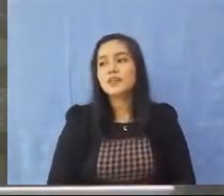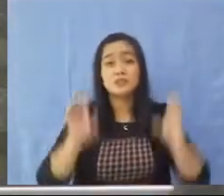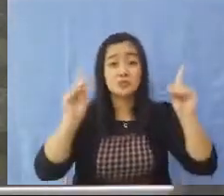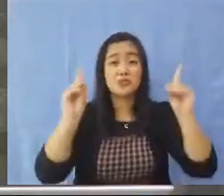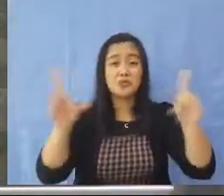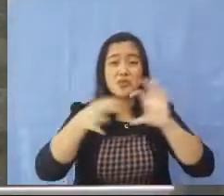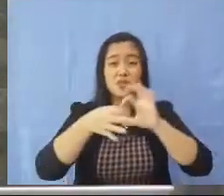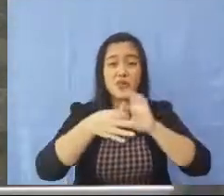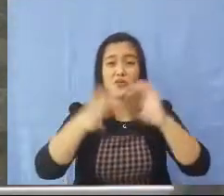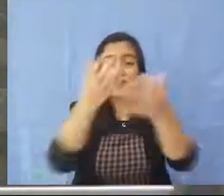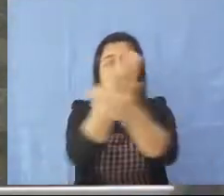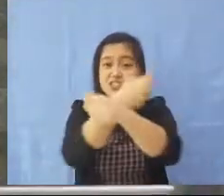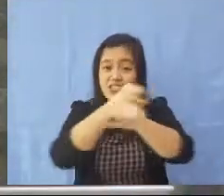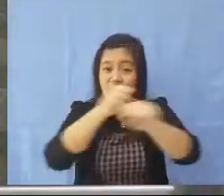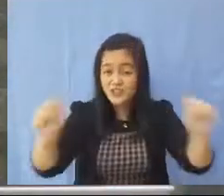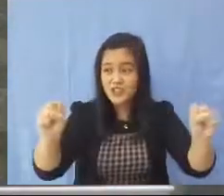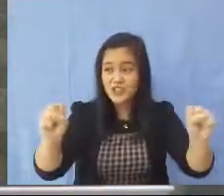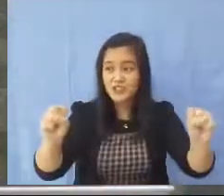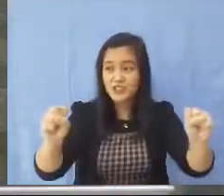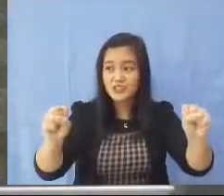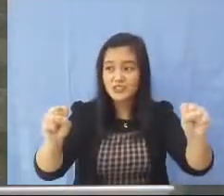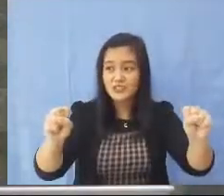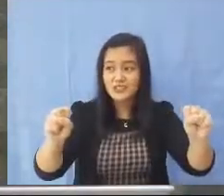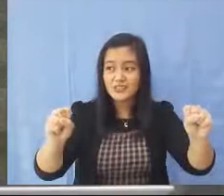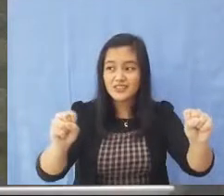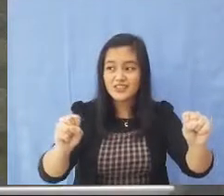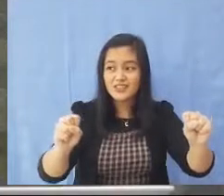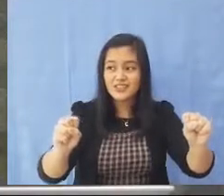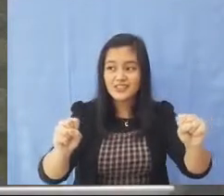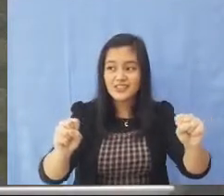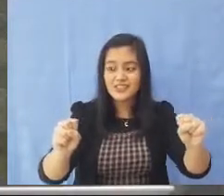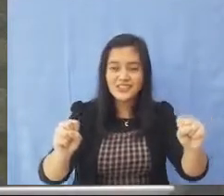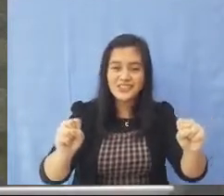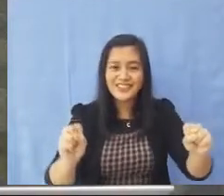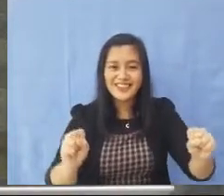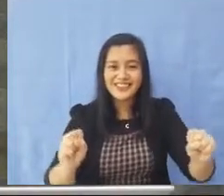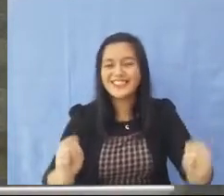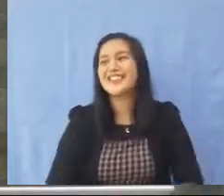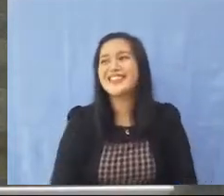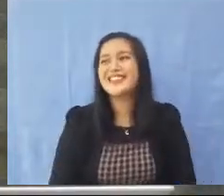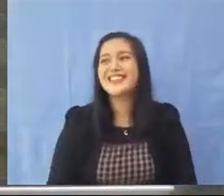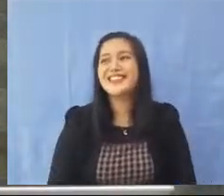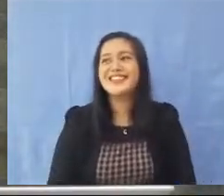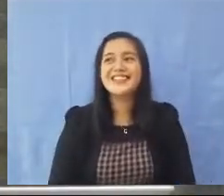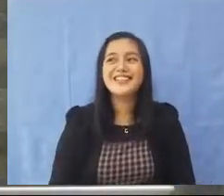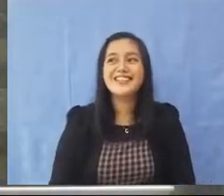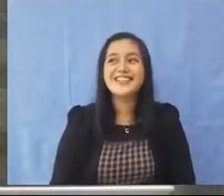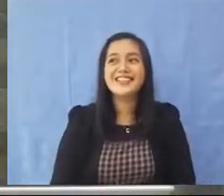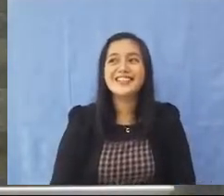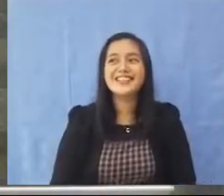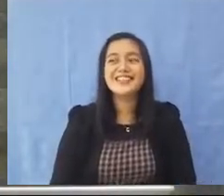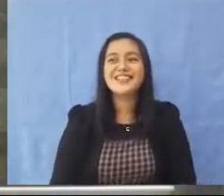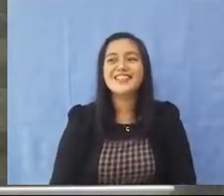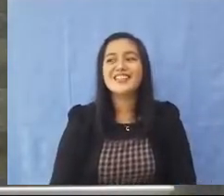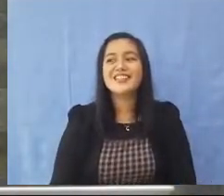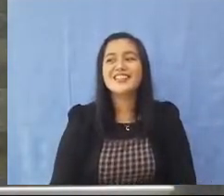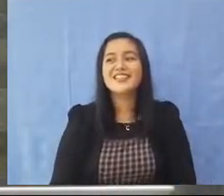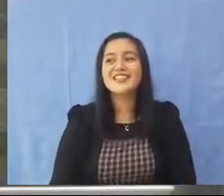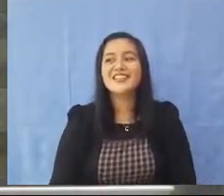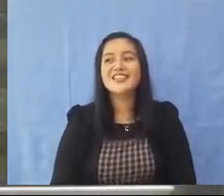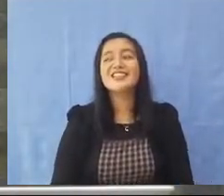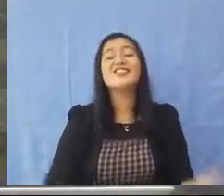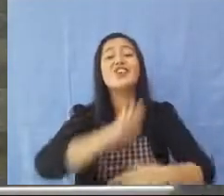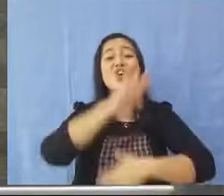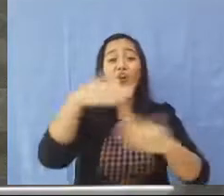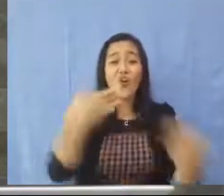7. Tama, di ba? Nakalimutan ko na. Alright, na-COVID yata ako ah. Ibig ko sabihin, yung mga theologies